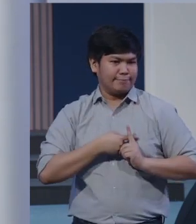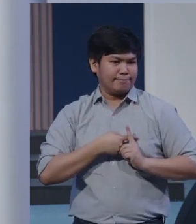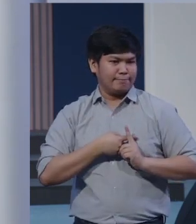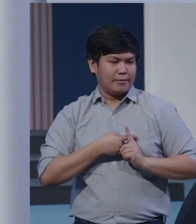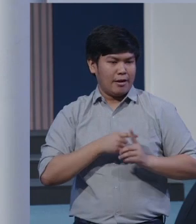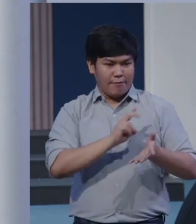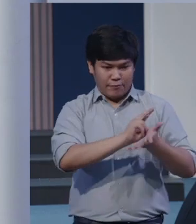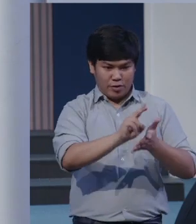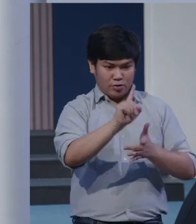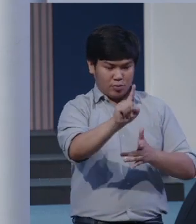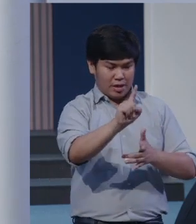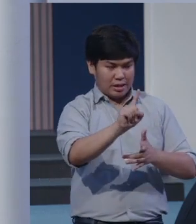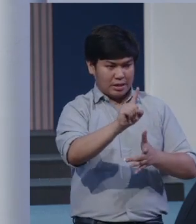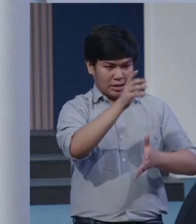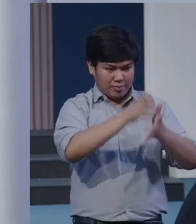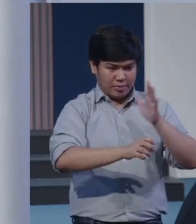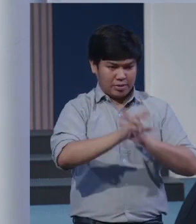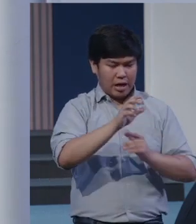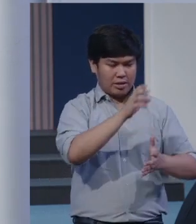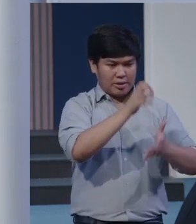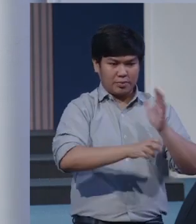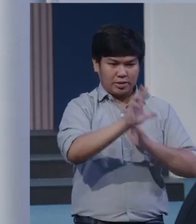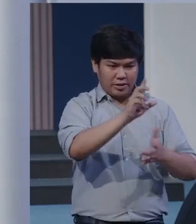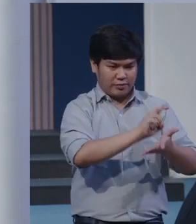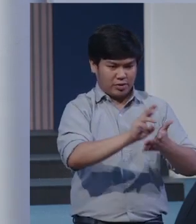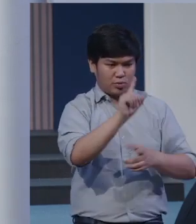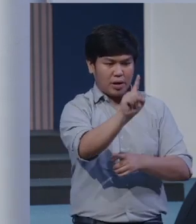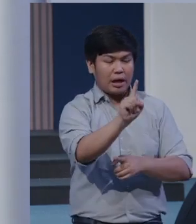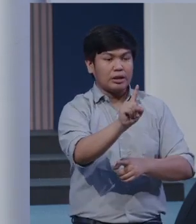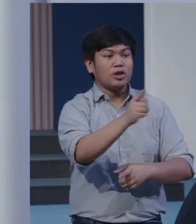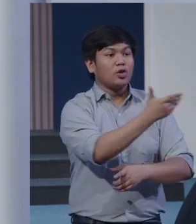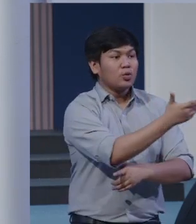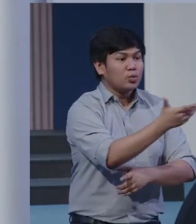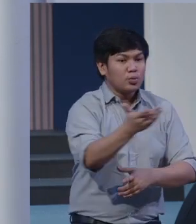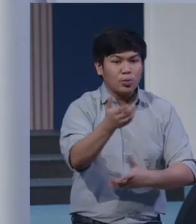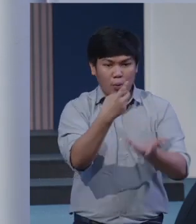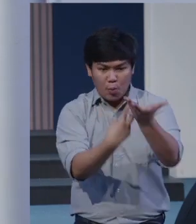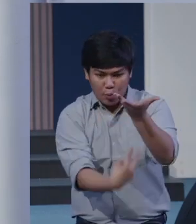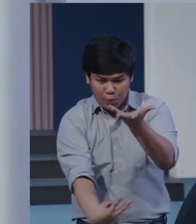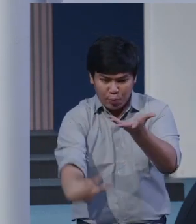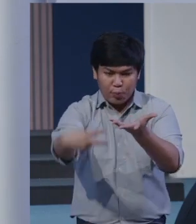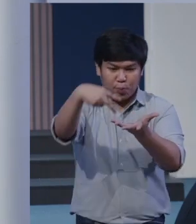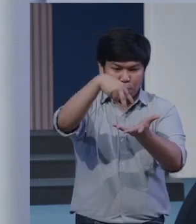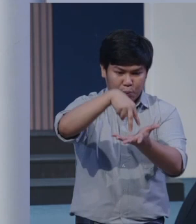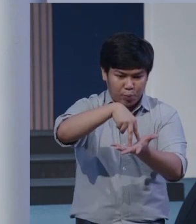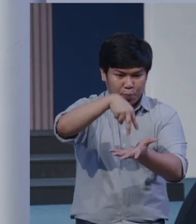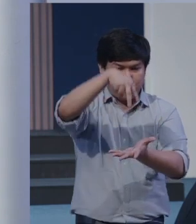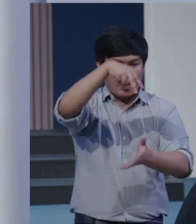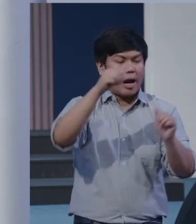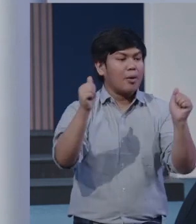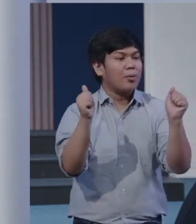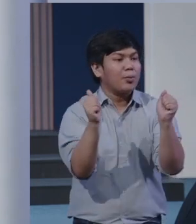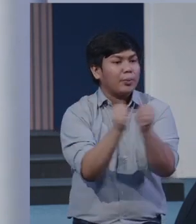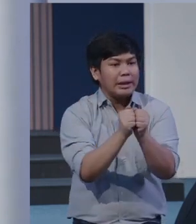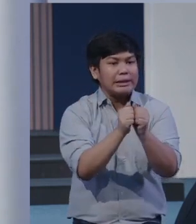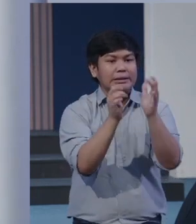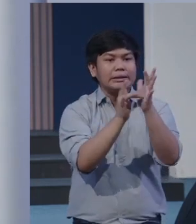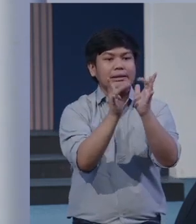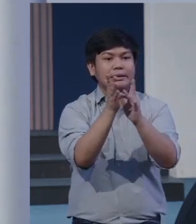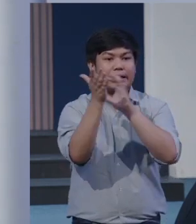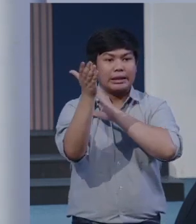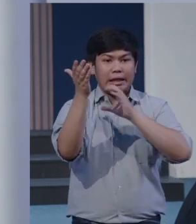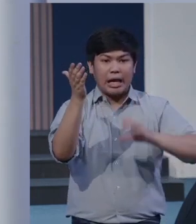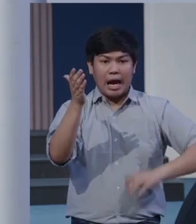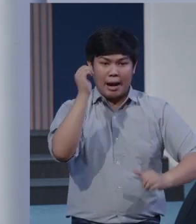chapter 3 since you have been raised with Christ sila ay Binuhay na maguli